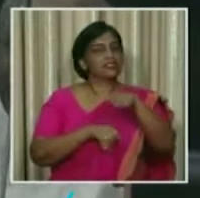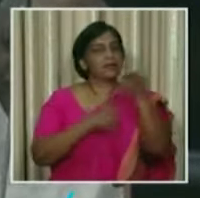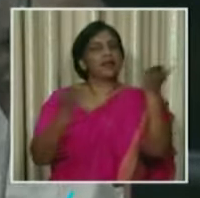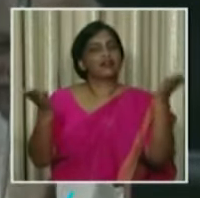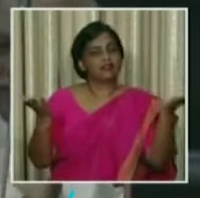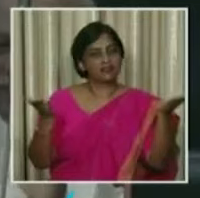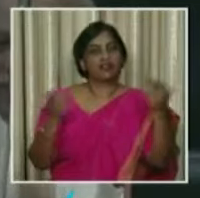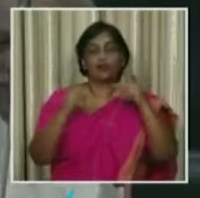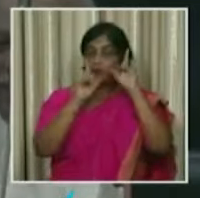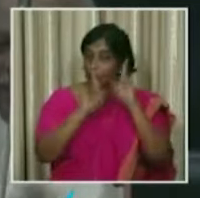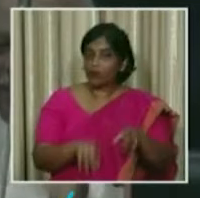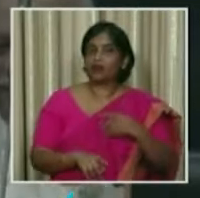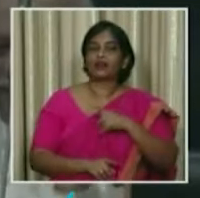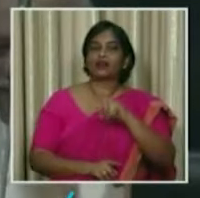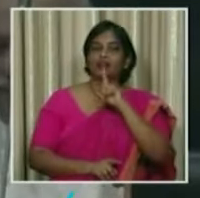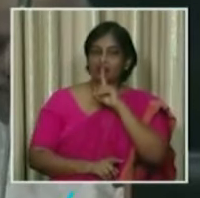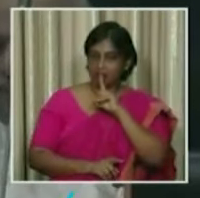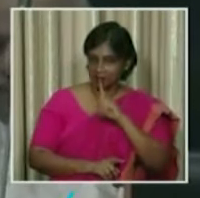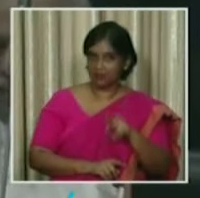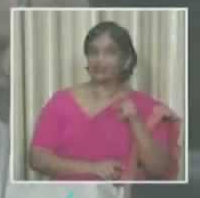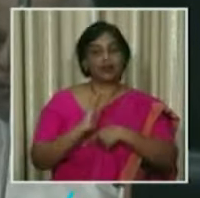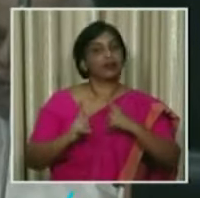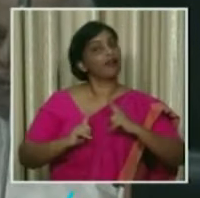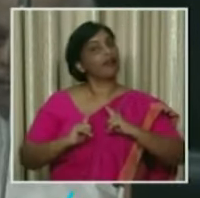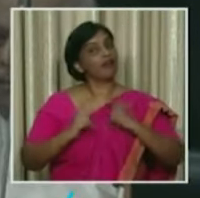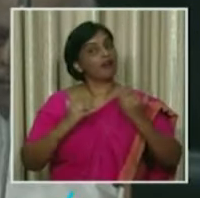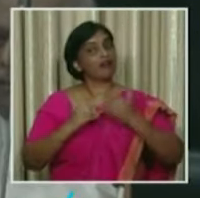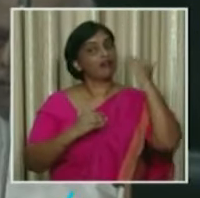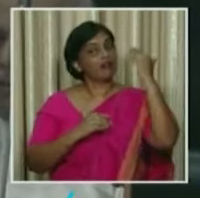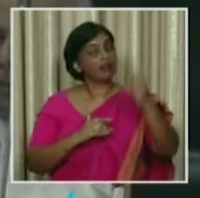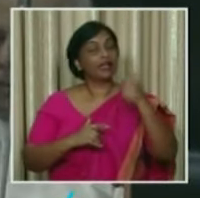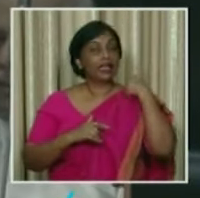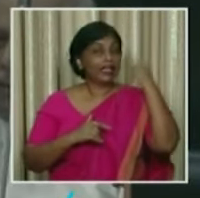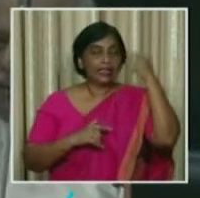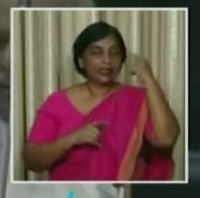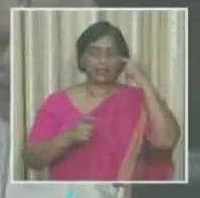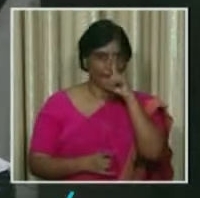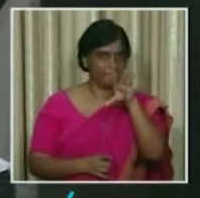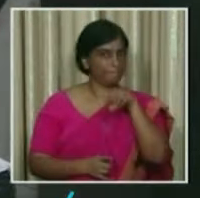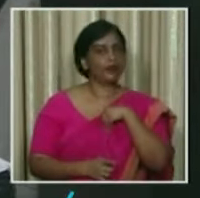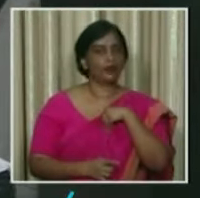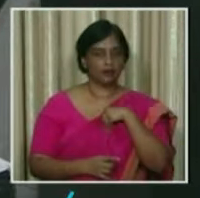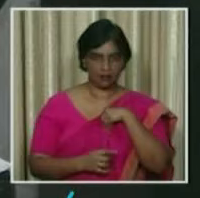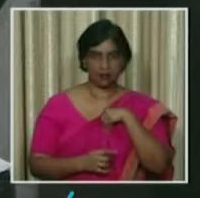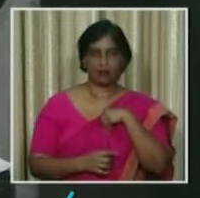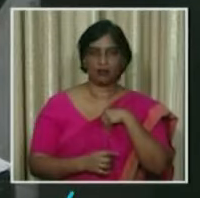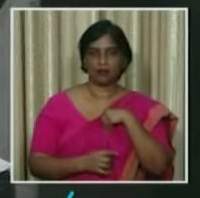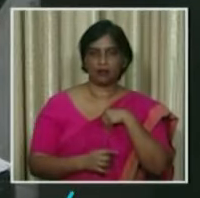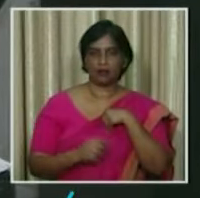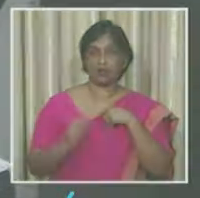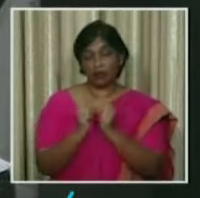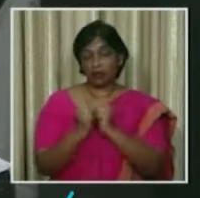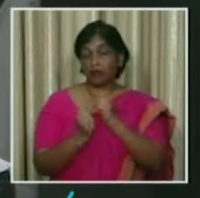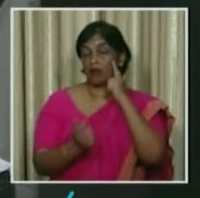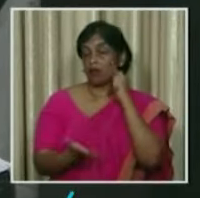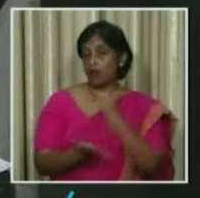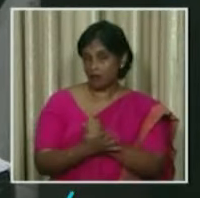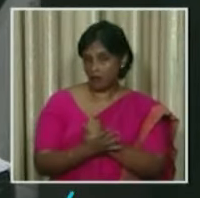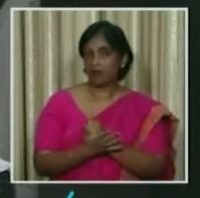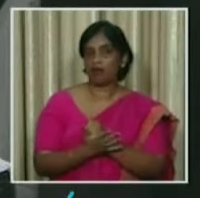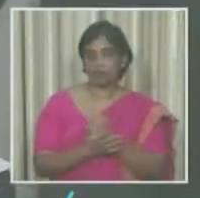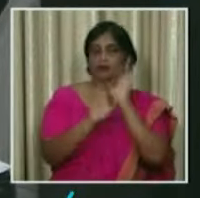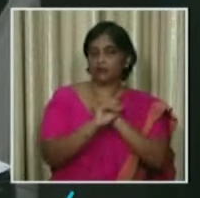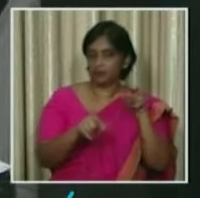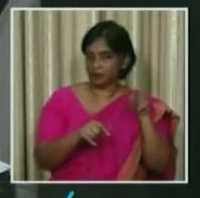මම ඒ අයටත් කියන්නේ රට වෙනුවෙන් ඒ සිතුවිලි වෙනස් කරගන්න කියලා. කාර්ය අසීරු බව අපි අවබෝධ